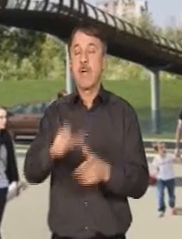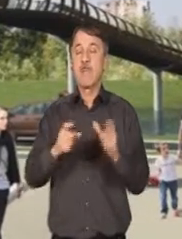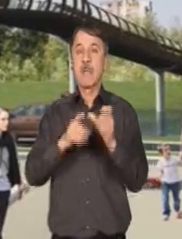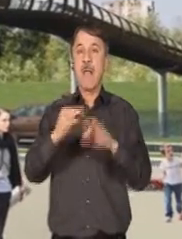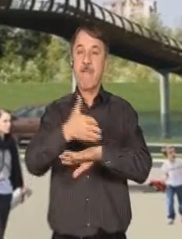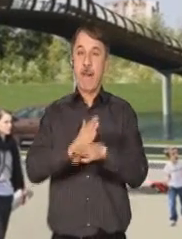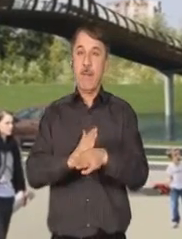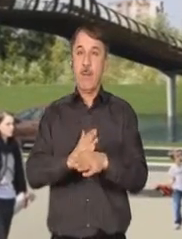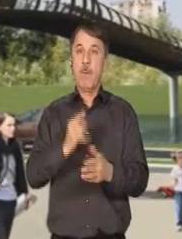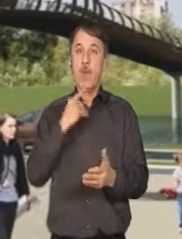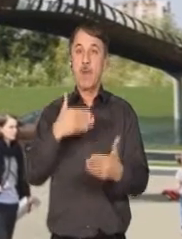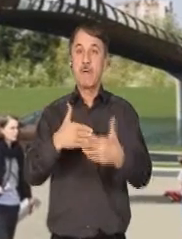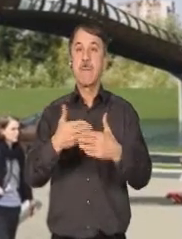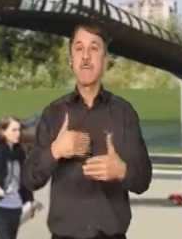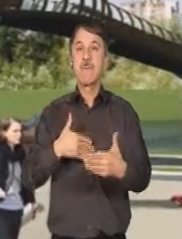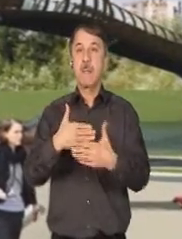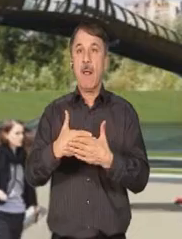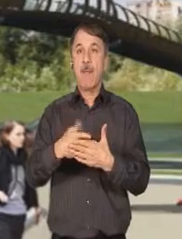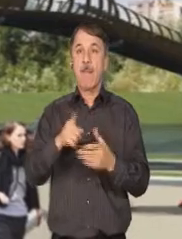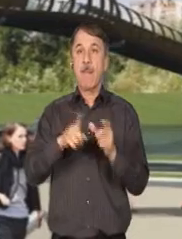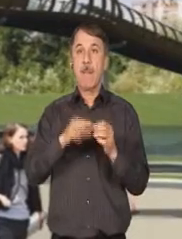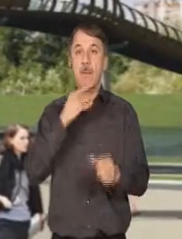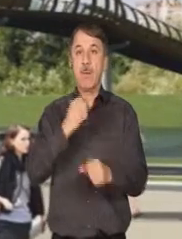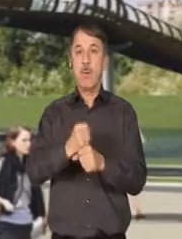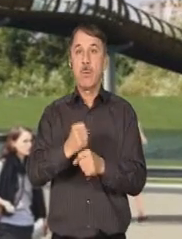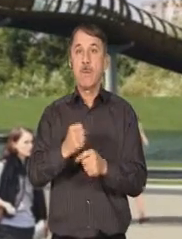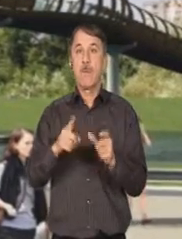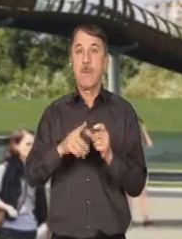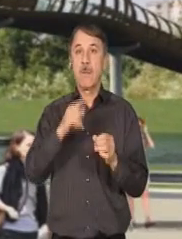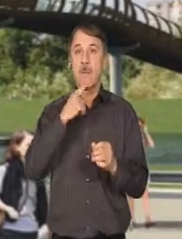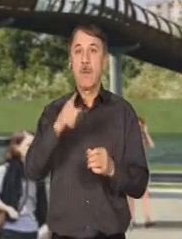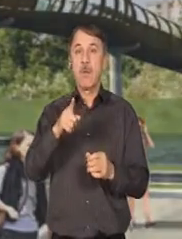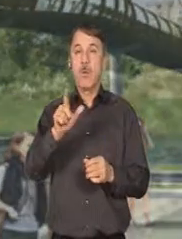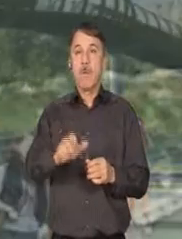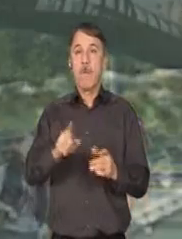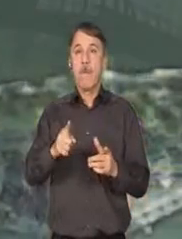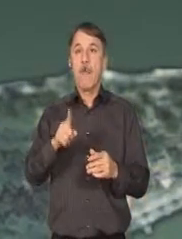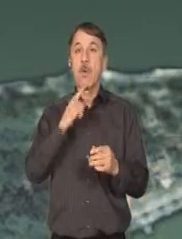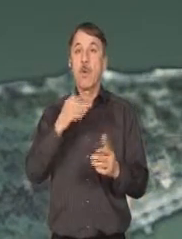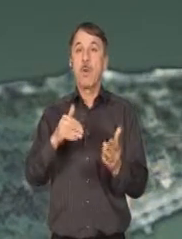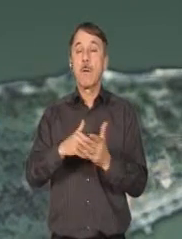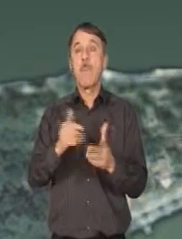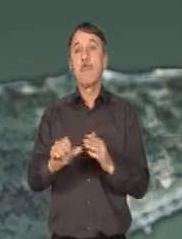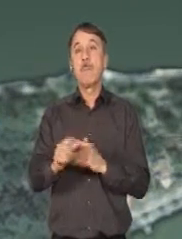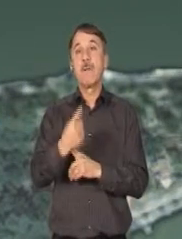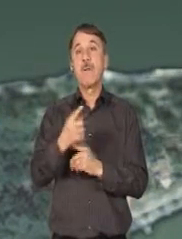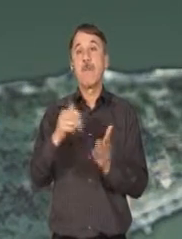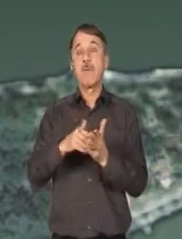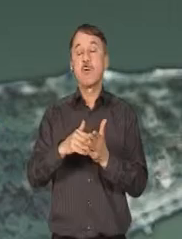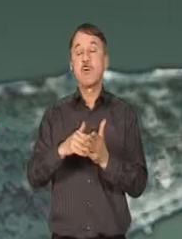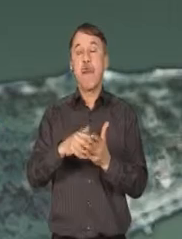osobe sa invaliditetom. Konstrukcija mosta moći će da izdrži i prelazak manjih motornih vozila, ali će to prvenstveno